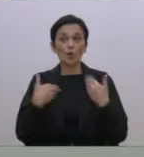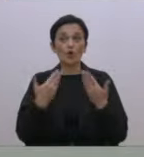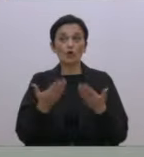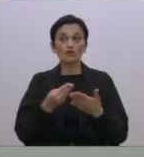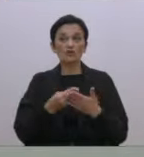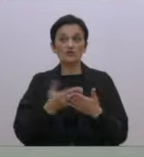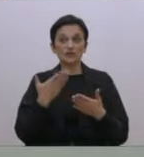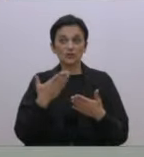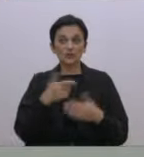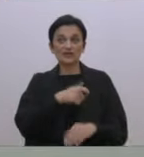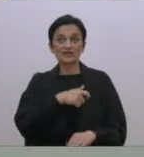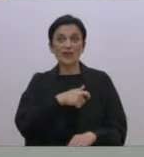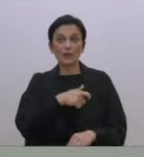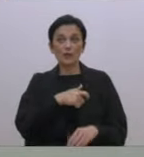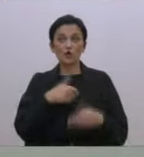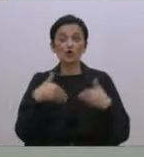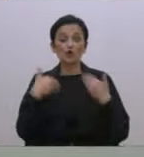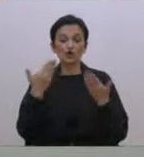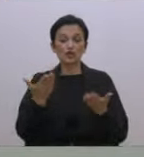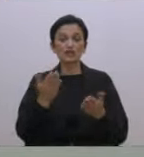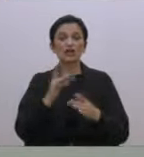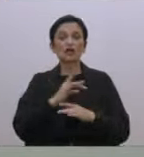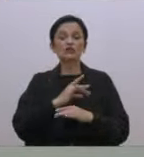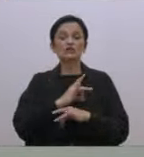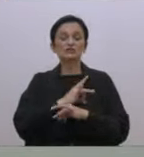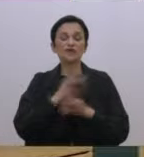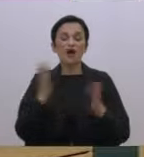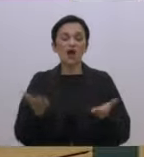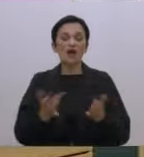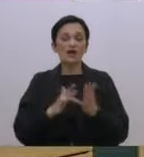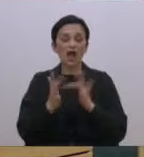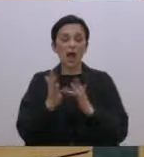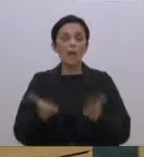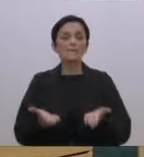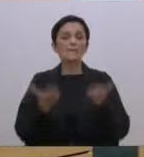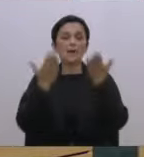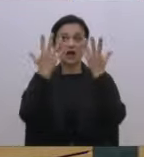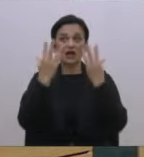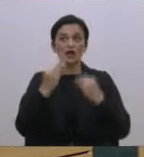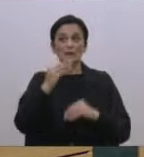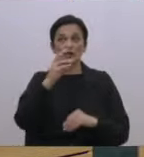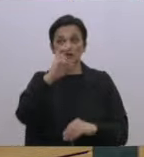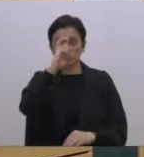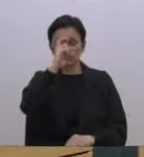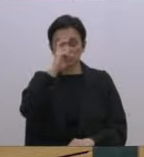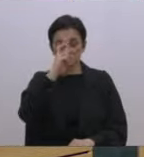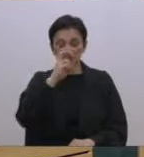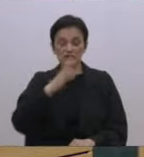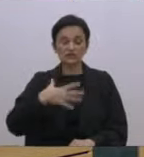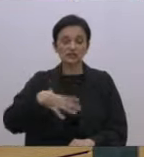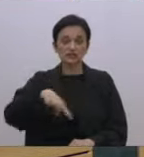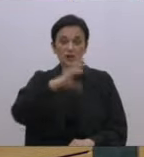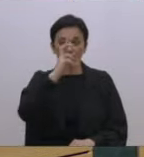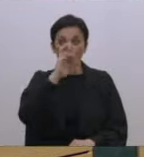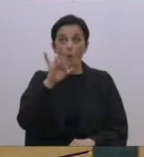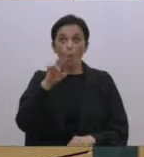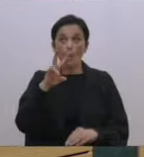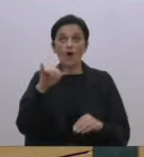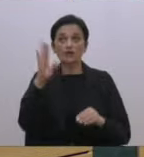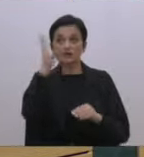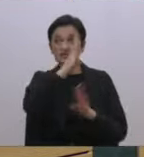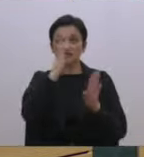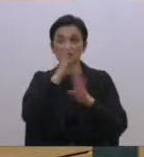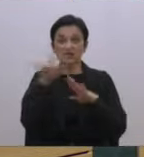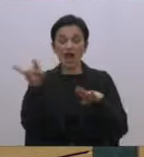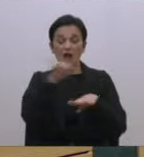მოგესალმებით ძვირფასო დეპუტატებო, გილოცავთ ამაღლების დღესასწაულს. საქართველოს თავრობასა და ომანის სასულთნოს თავრობას შორის საჰაერო მიმოსვლის შესახებ